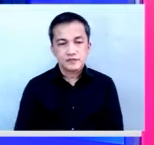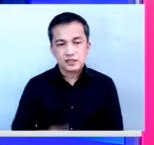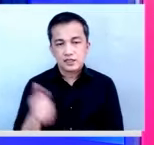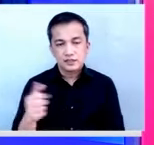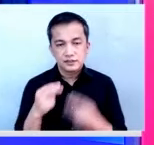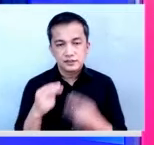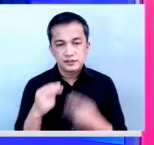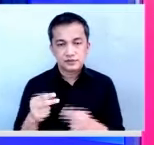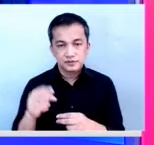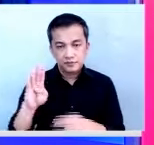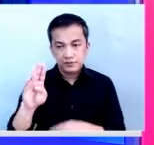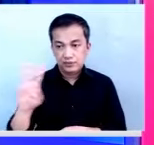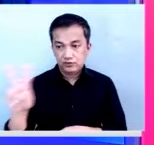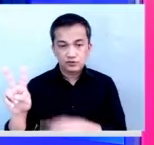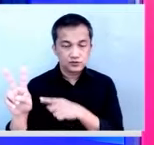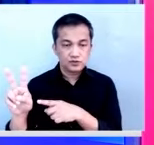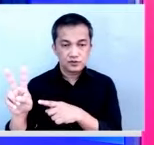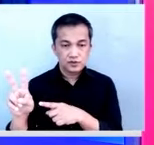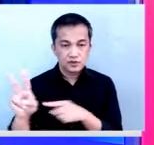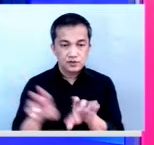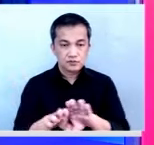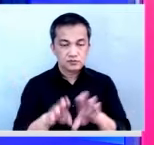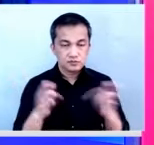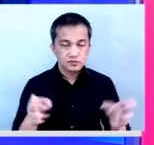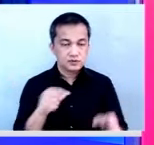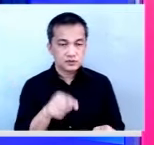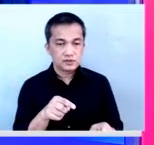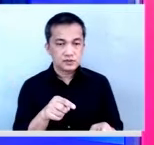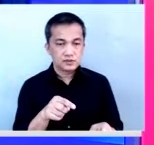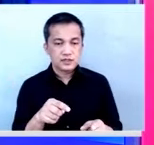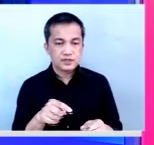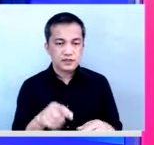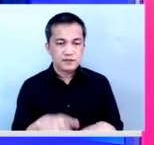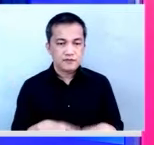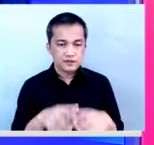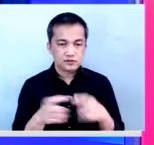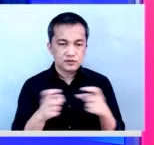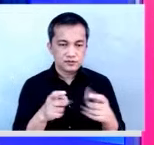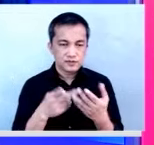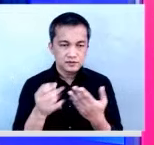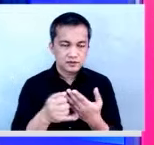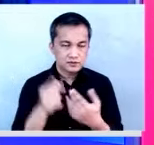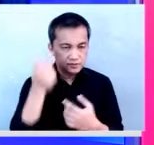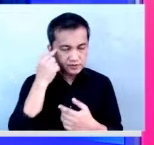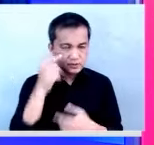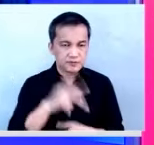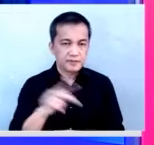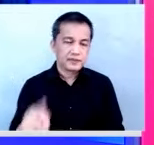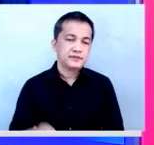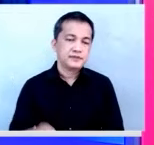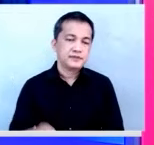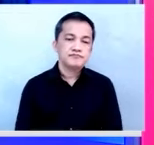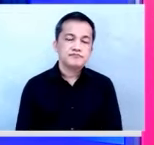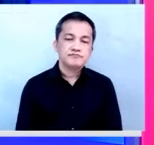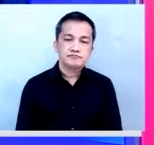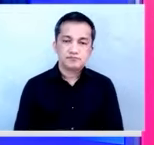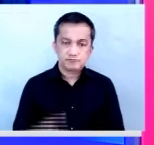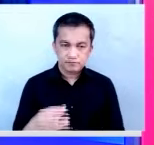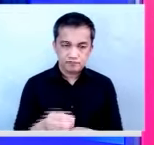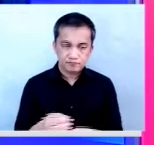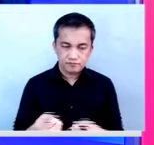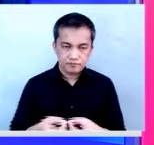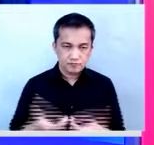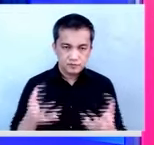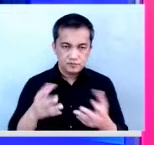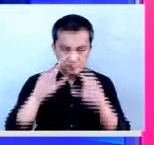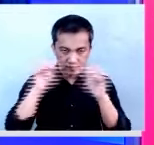pasisinayaan ni Pangulong Bongbong Marcos ang isa sa malaking flood control project ng pamahalaan sa Pampanga. Bukod dyan, pinamahagi rin ng Pangulo